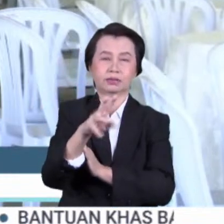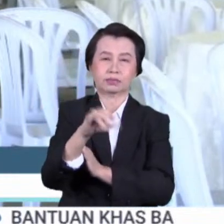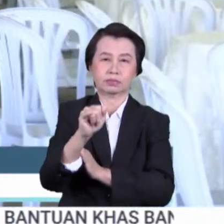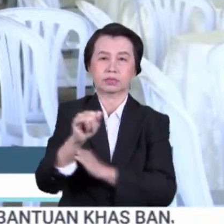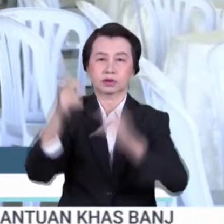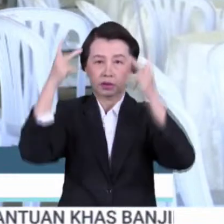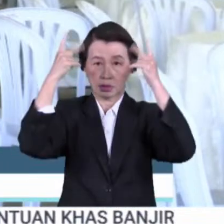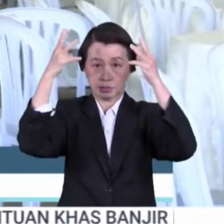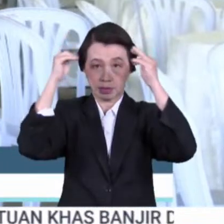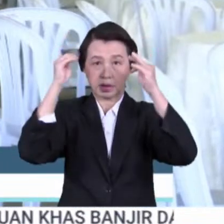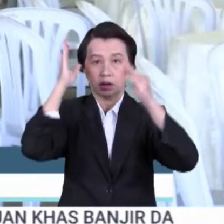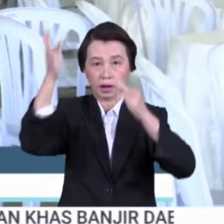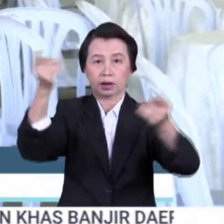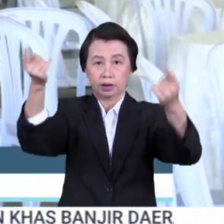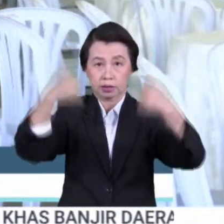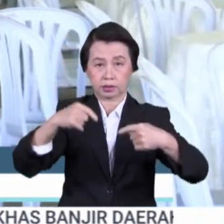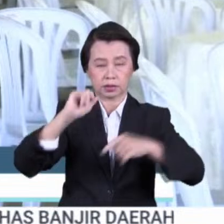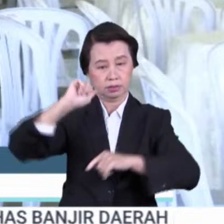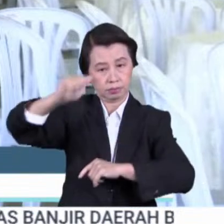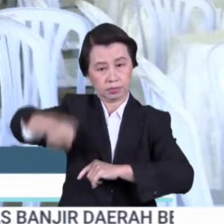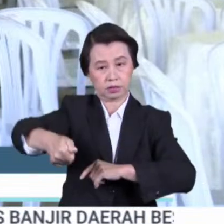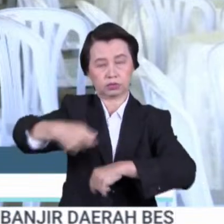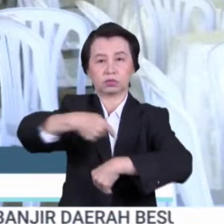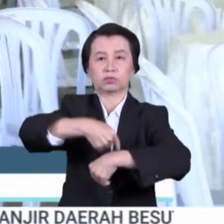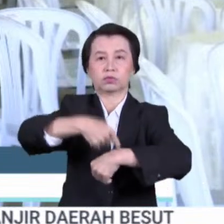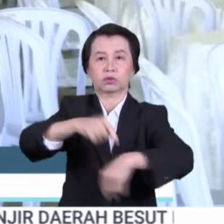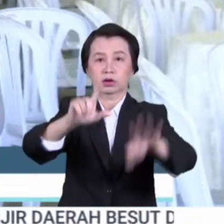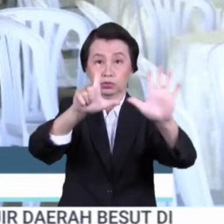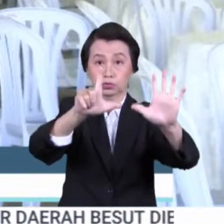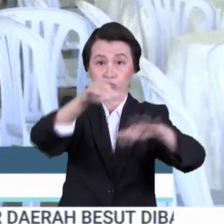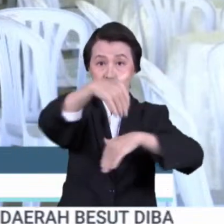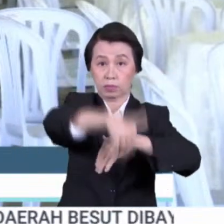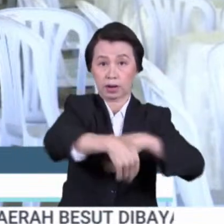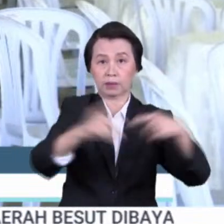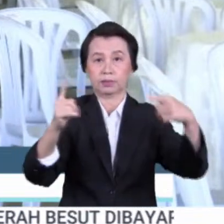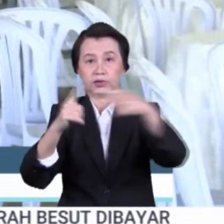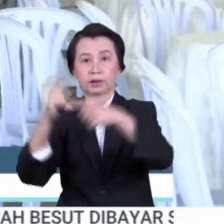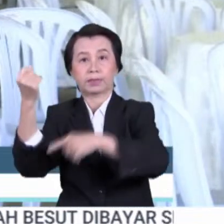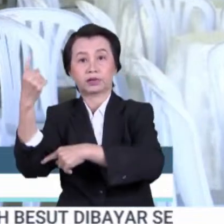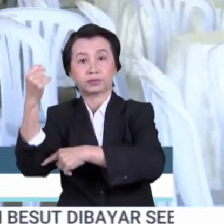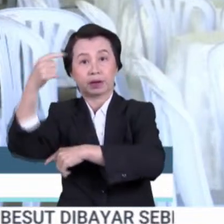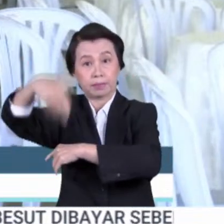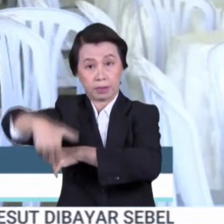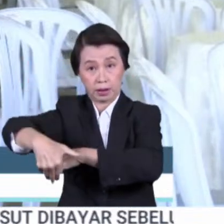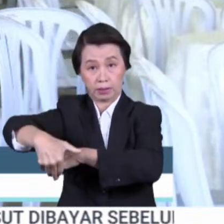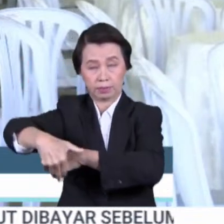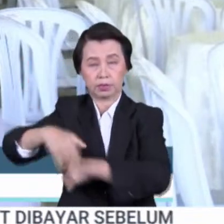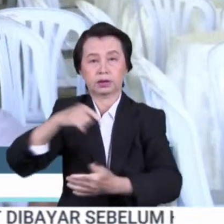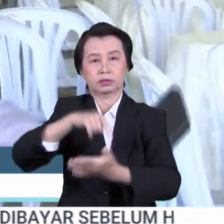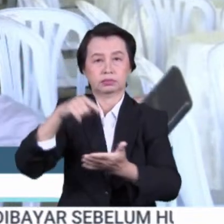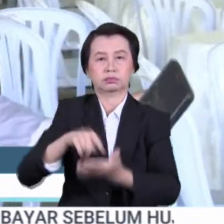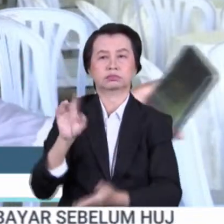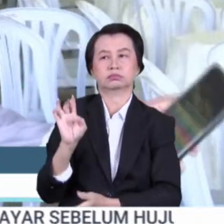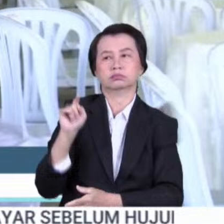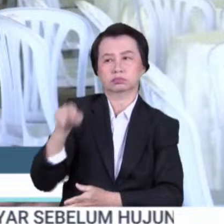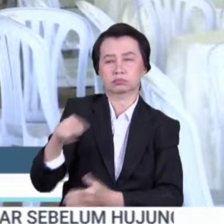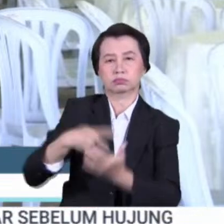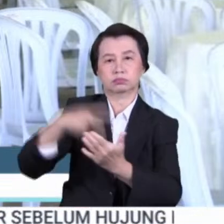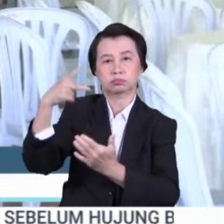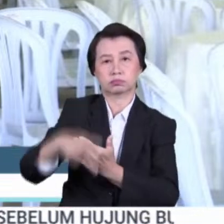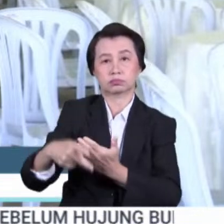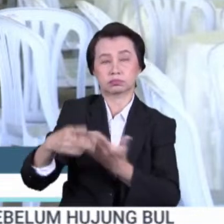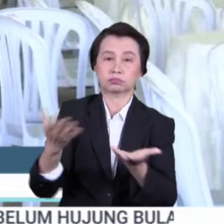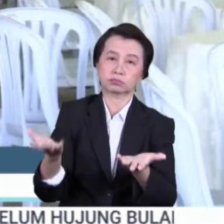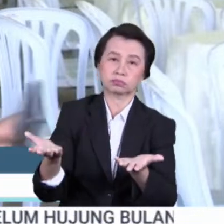Seri Anwar Ibrahim akan berlangsung pada esok hari bermula pada pukul 7 hingga 11 malam. Dan ini merupakan satu ataupun suasana